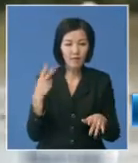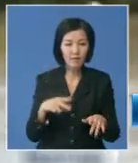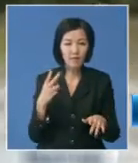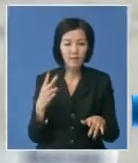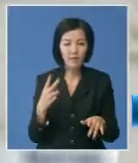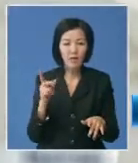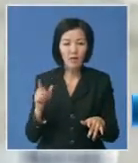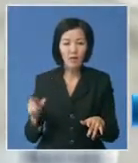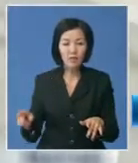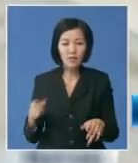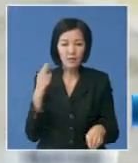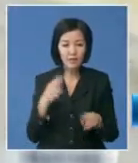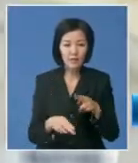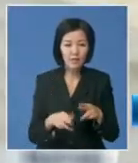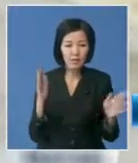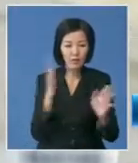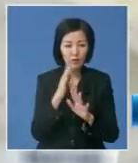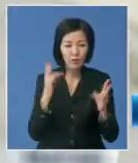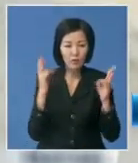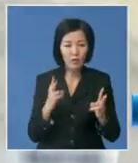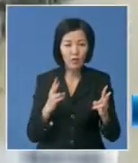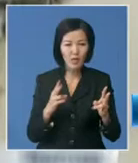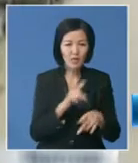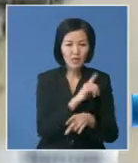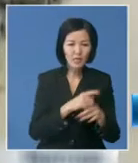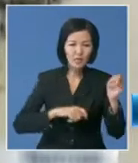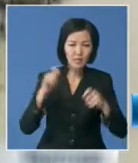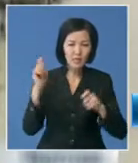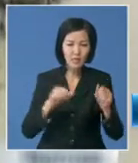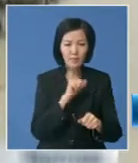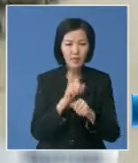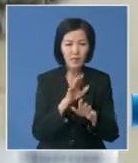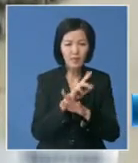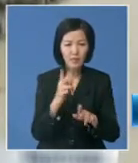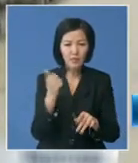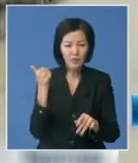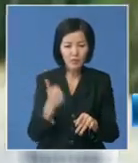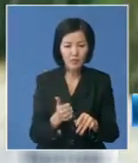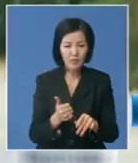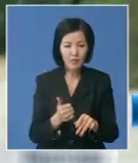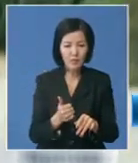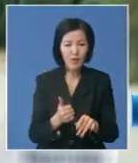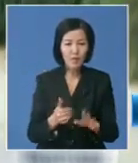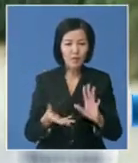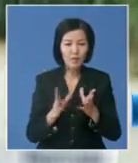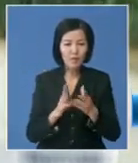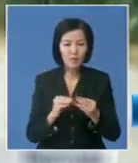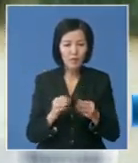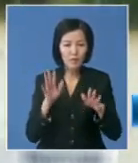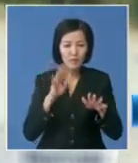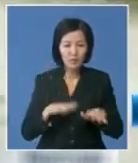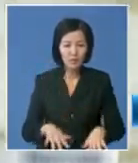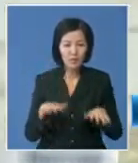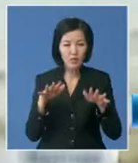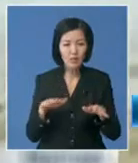вести причиной природного бедствия стали проливные дожди непрекращающиеся почти неделю в результате затопленными оказались центральные и